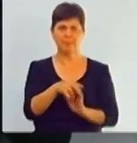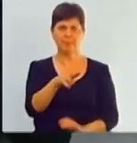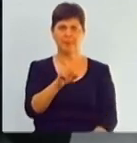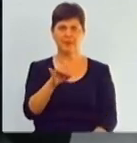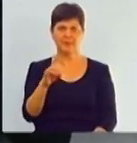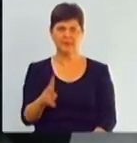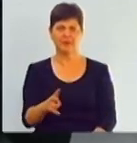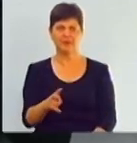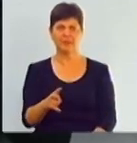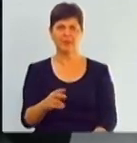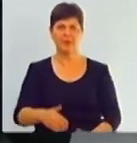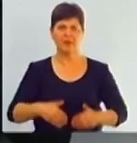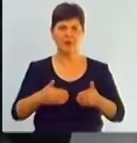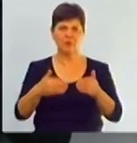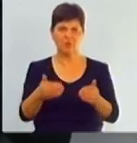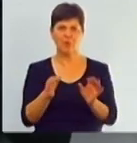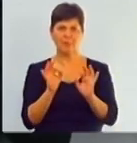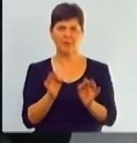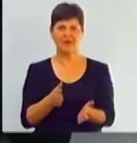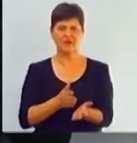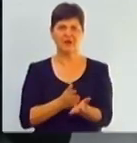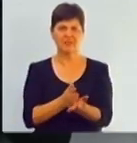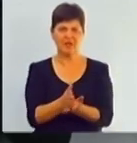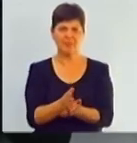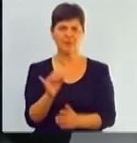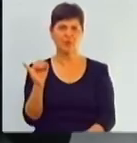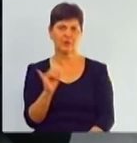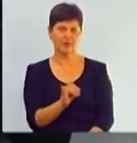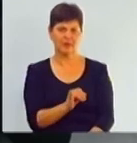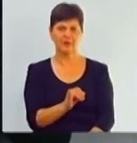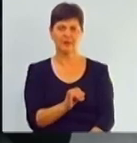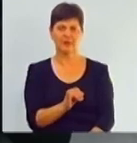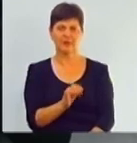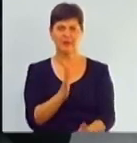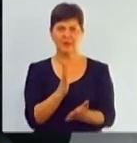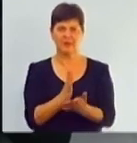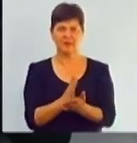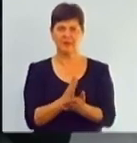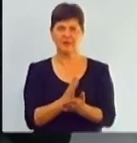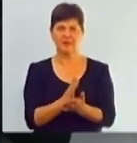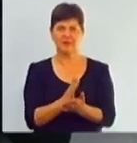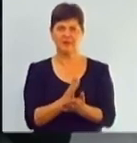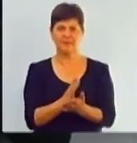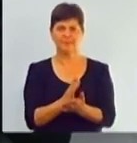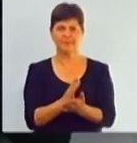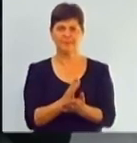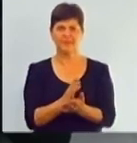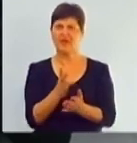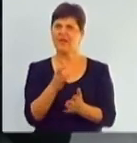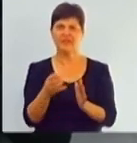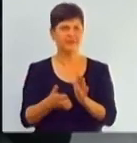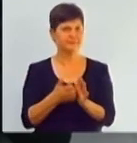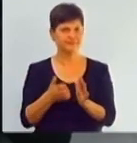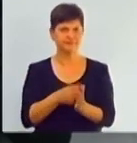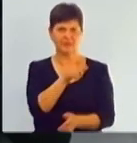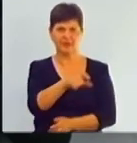я думаю, в правильному напрямку, і так, є певний некомплект кадрів у нас, але є у